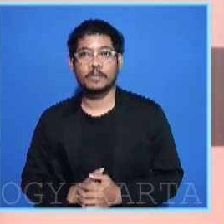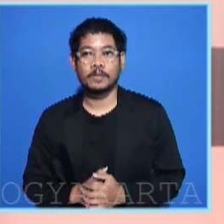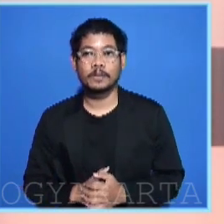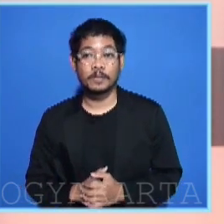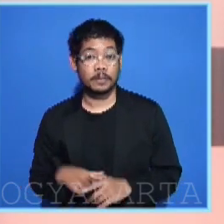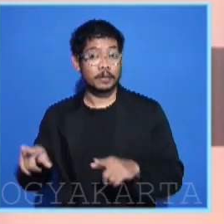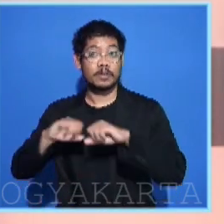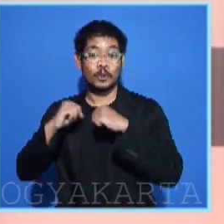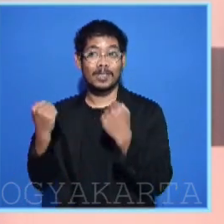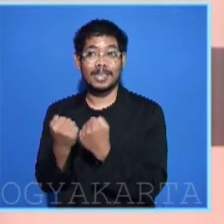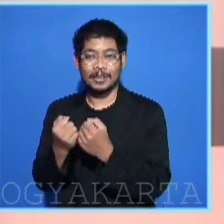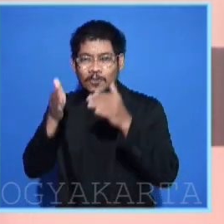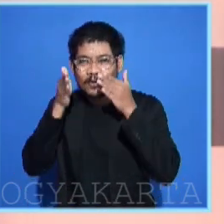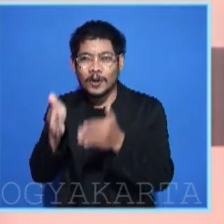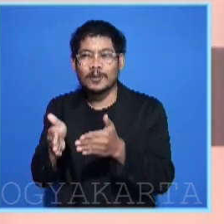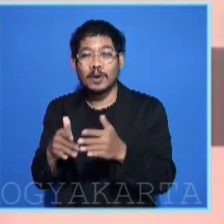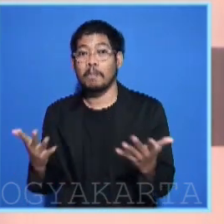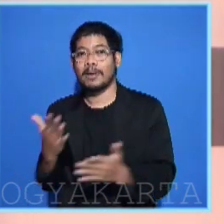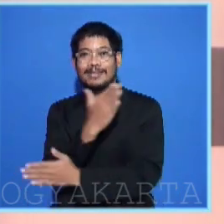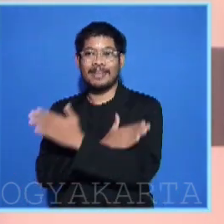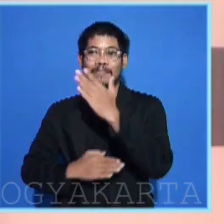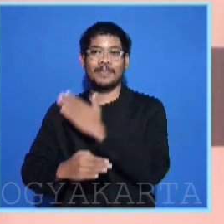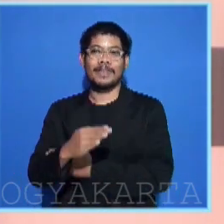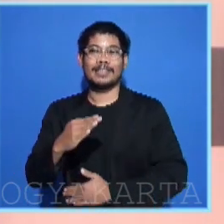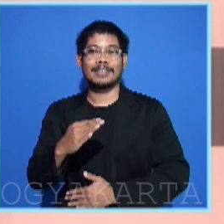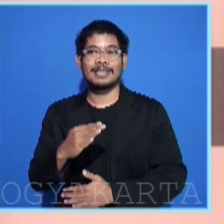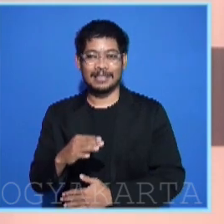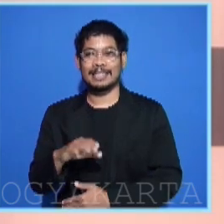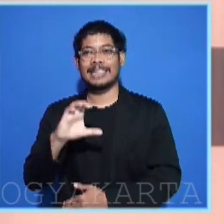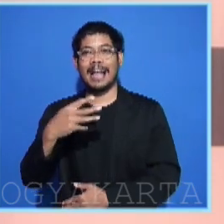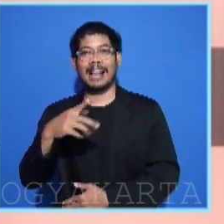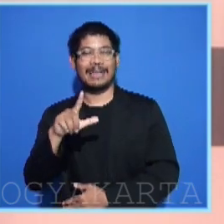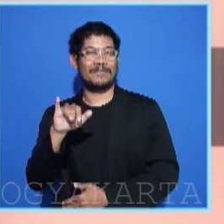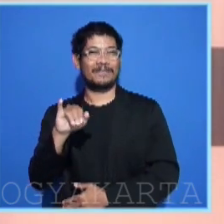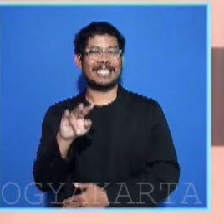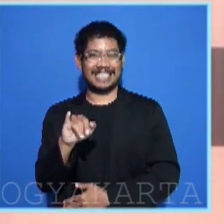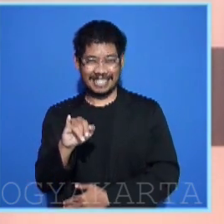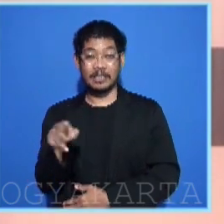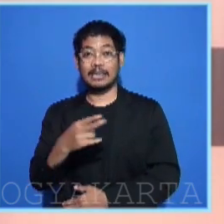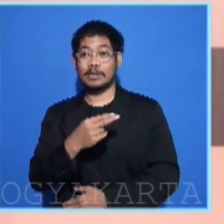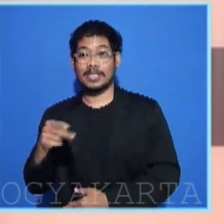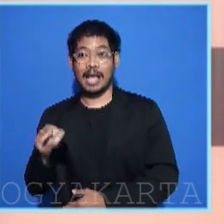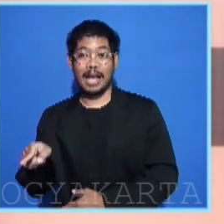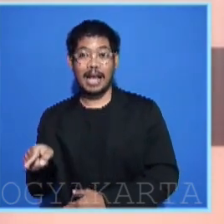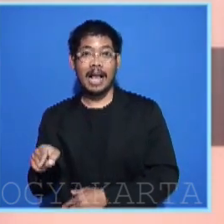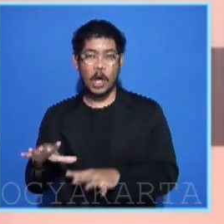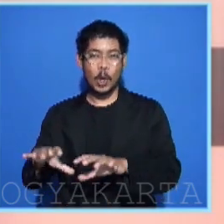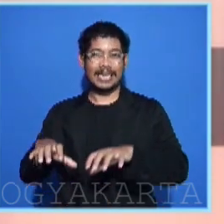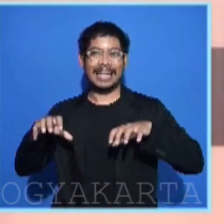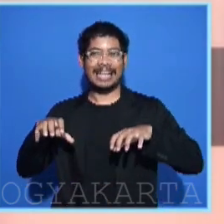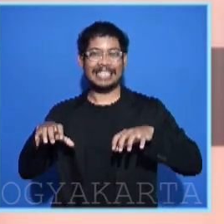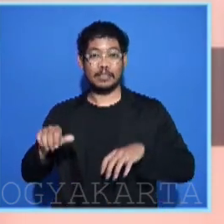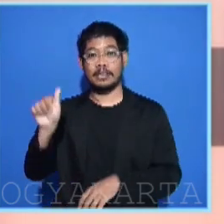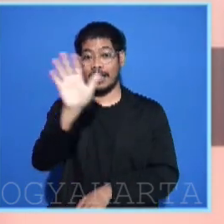Organisasi Pemerhati Anak Disabilitas ISEVI Indonesia menggelar konferensi ISEVI Regional Asia Timur yang dihadiri 9